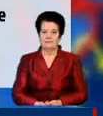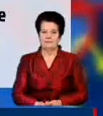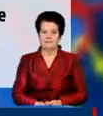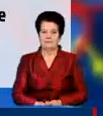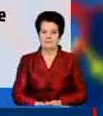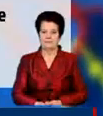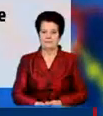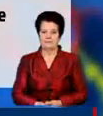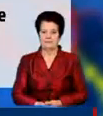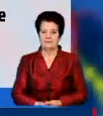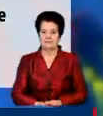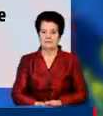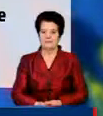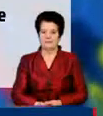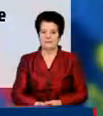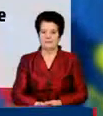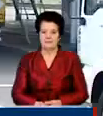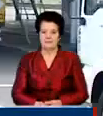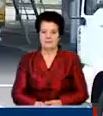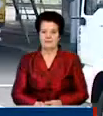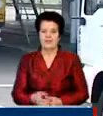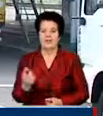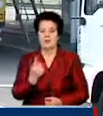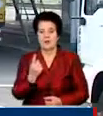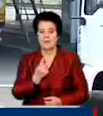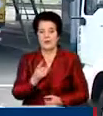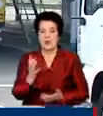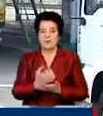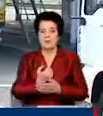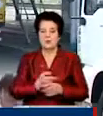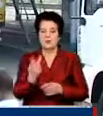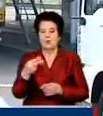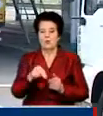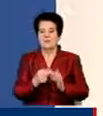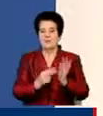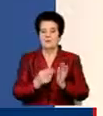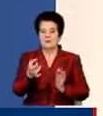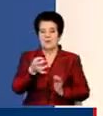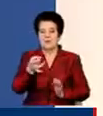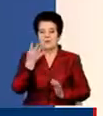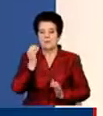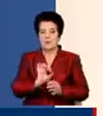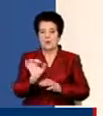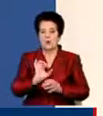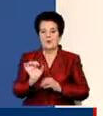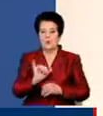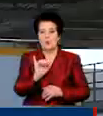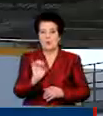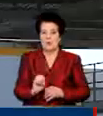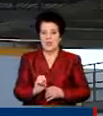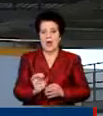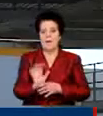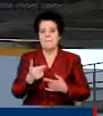sectoarele economiei bazate pe utilizarea extensivă a forței de muncă. În primele 8 luni din 2017, Republica Moldova a exportat în Uniunea